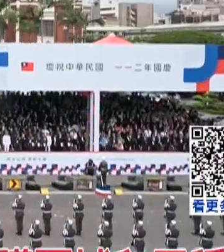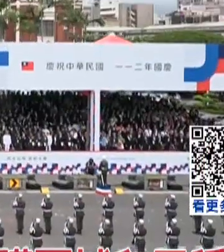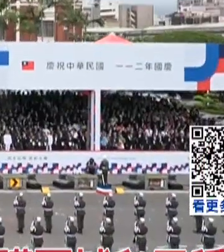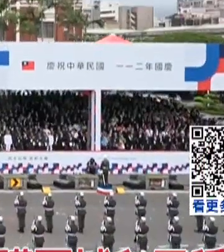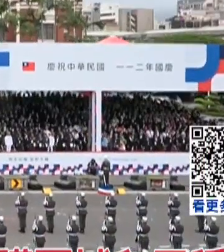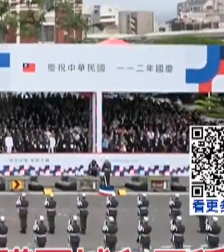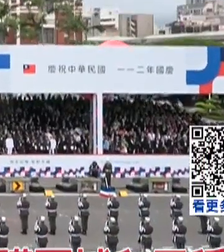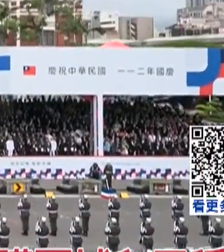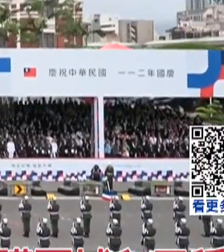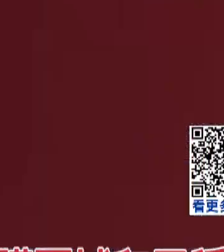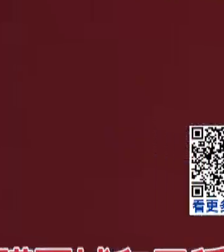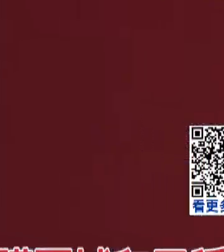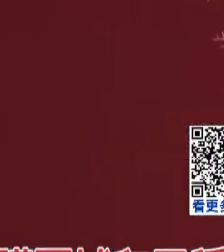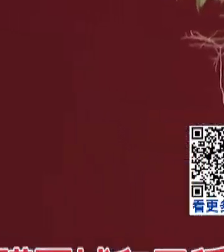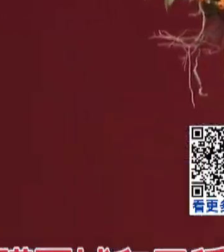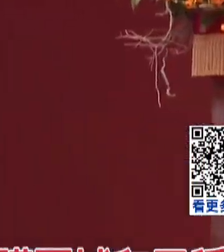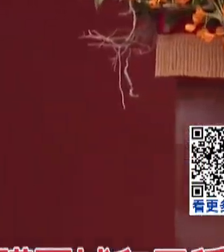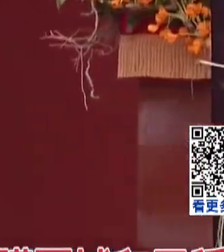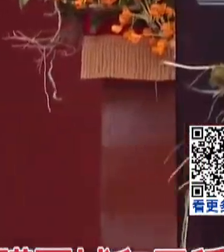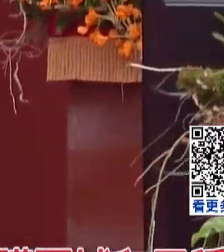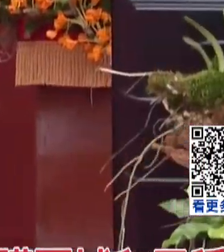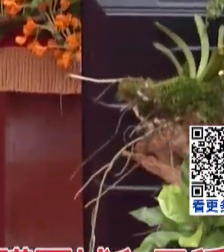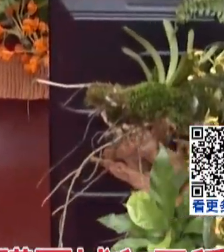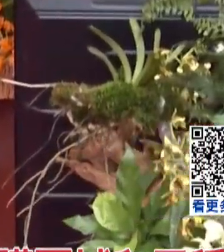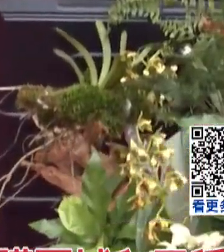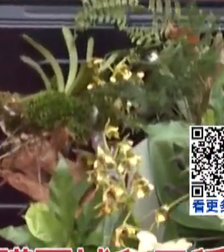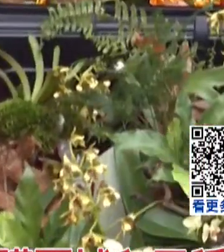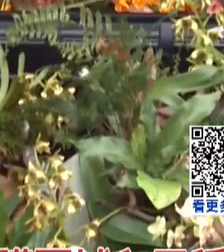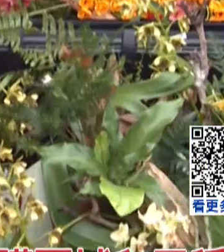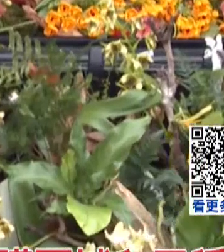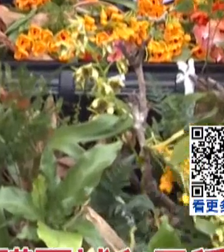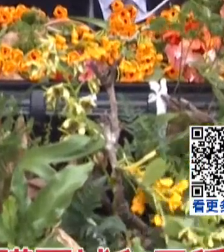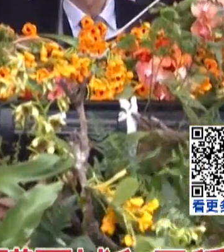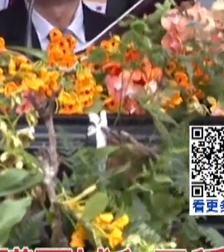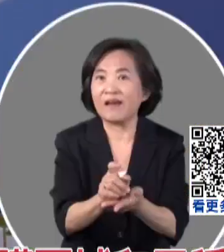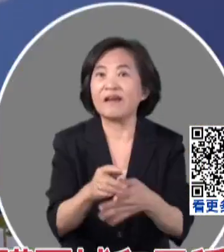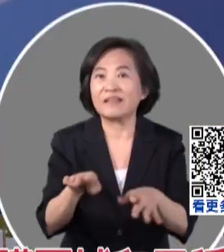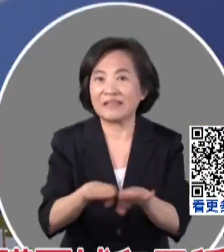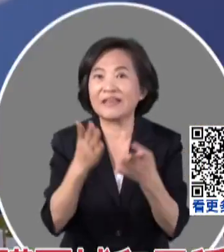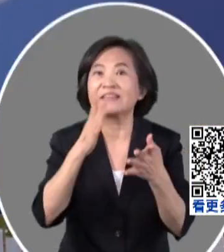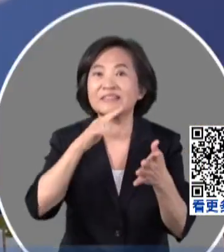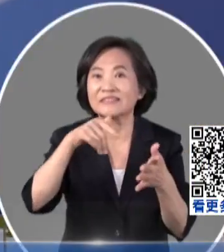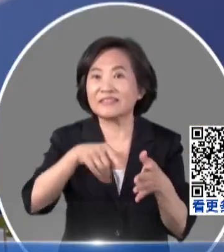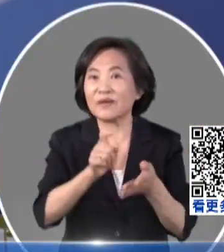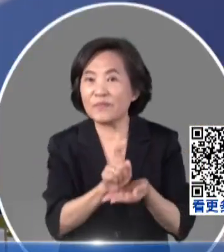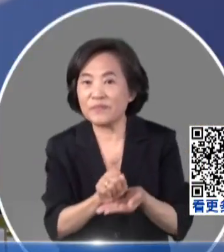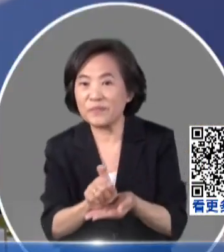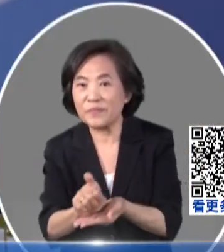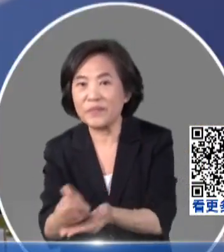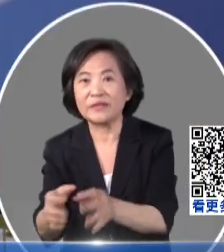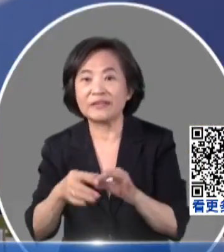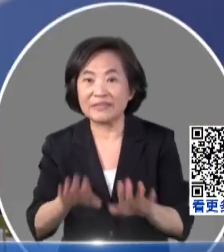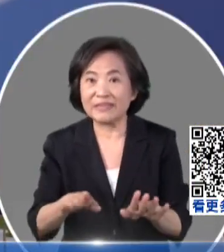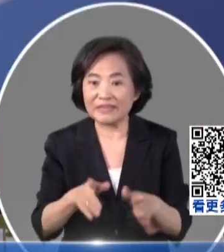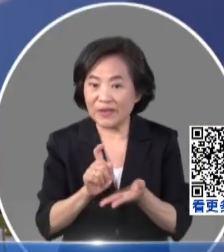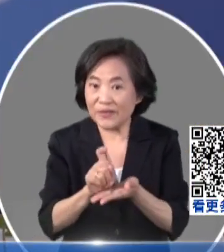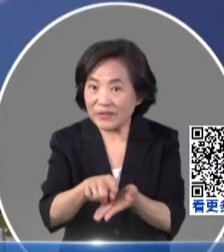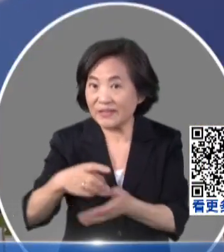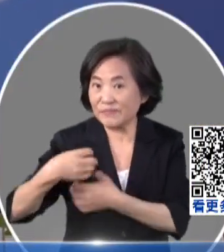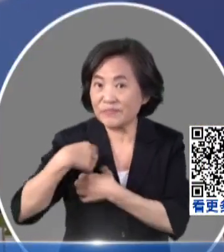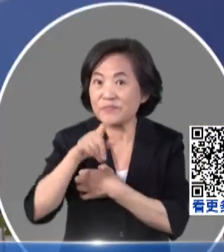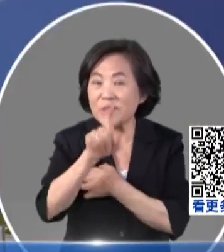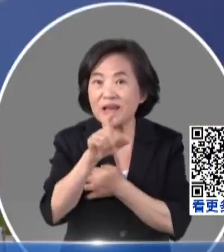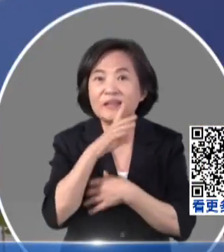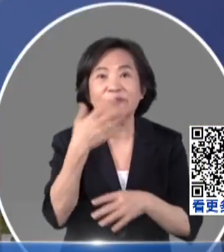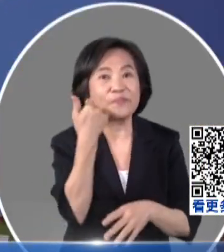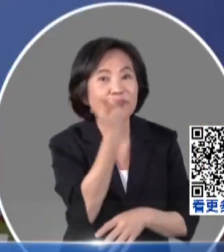112年中华民国国庆大典，总统蔡英文国庆谈话备受瞩目。 这艘海鲲军舰预计